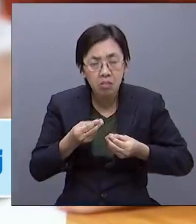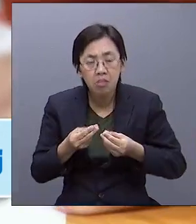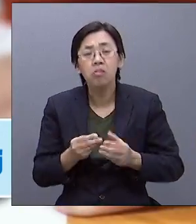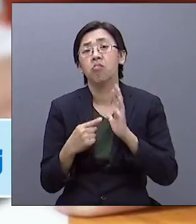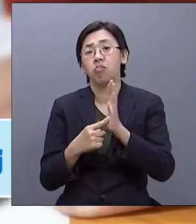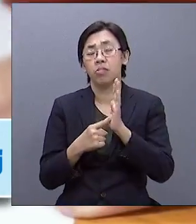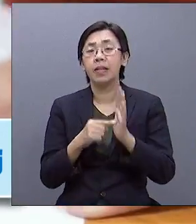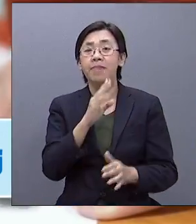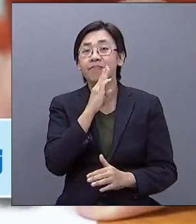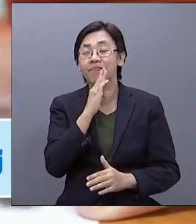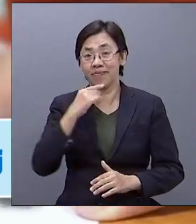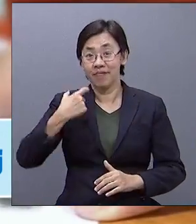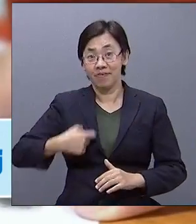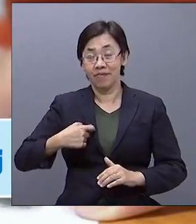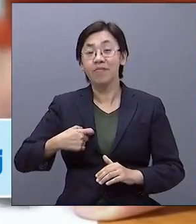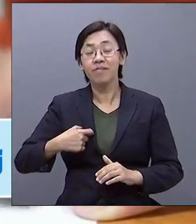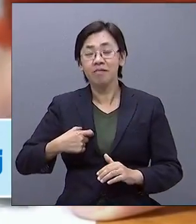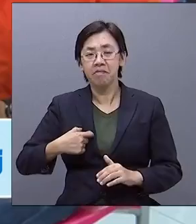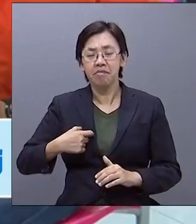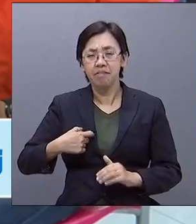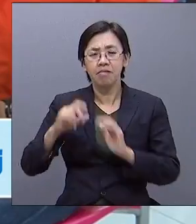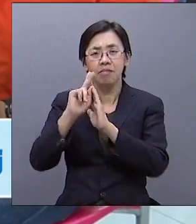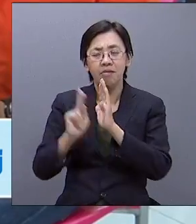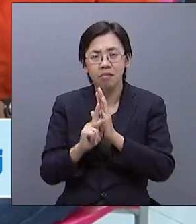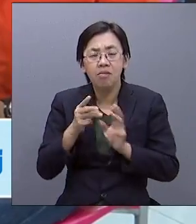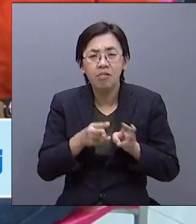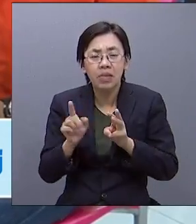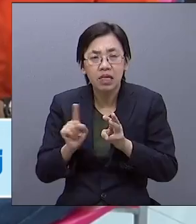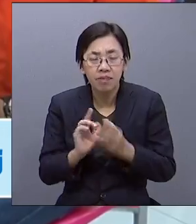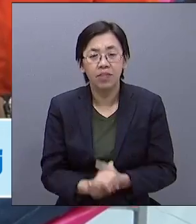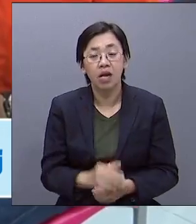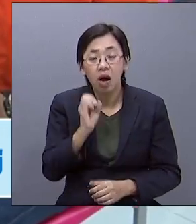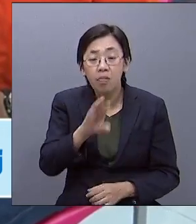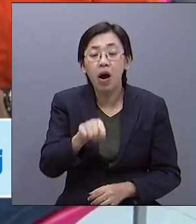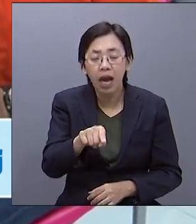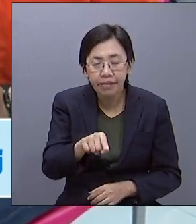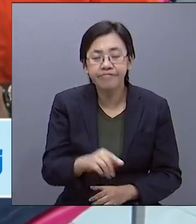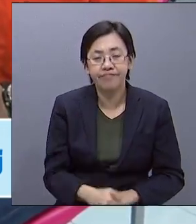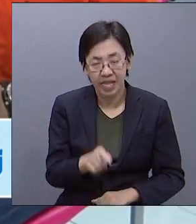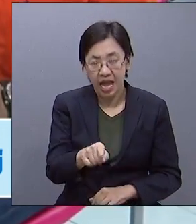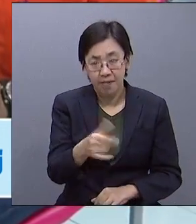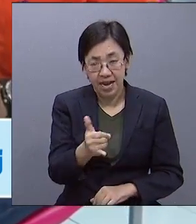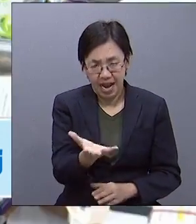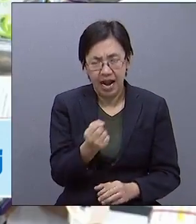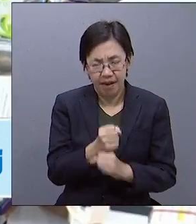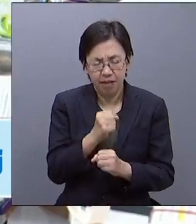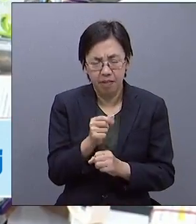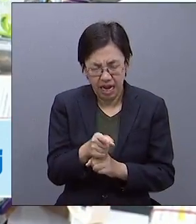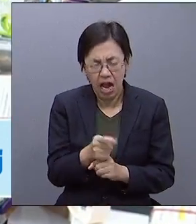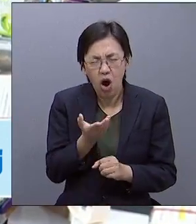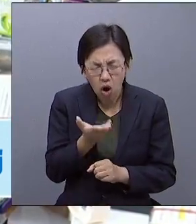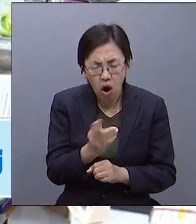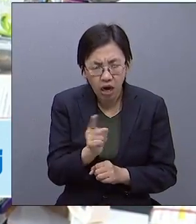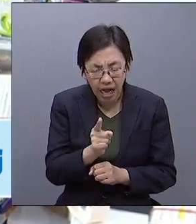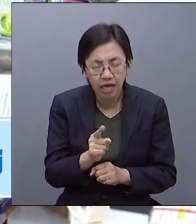าทนายวิรัตเป็นที่ปรึกษากฎหมายให้กับบริษัทใหญ่ๆเนี่ยเขาจะใช้วิธีการว่าบอกเขาว่าเป็นแคนดิเดตมีสิทธิ์จะได้แล้วนะครับเพียงแต่ว่าก็